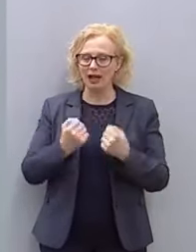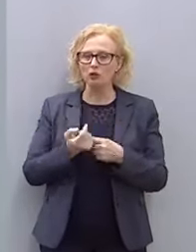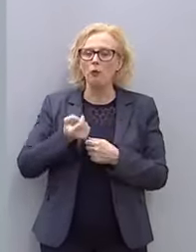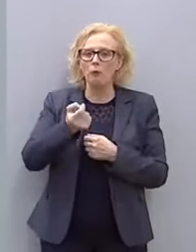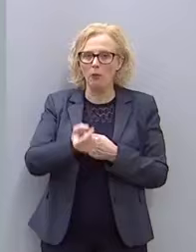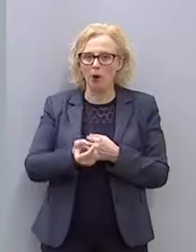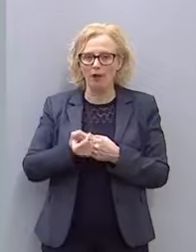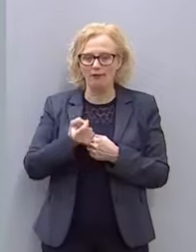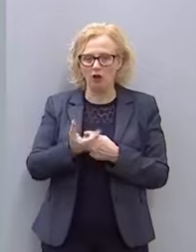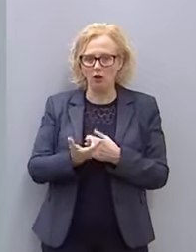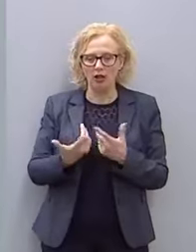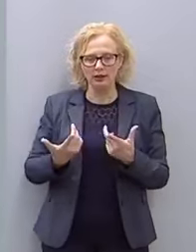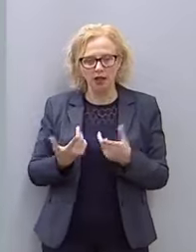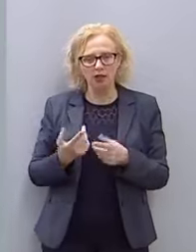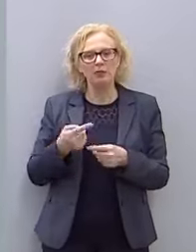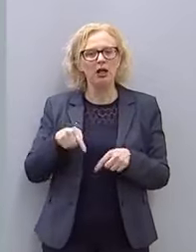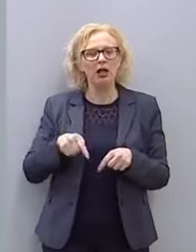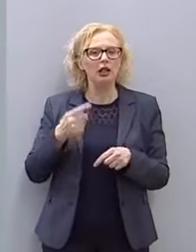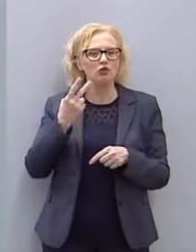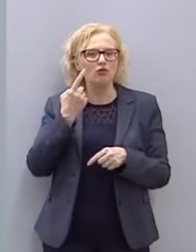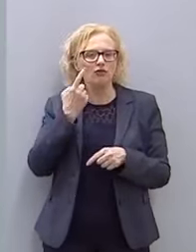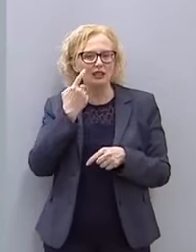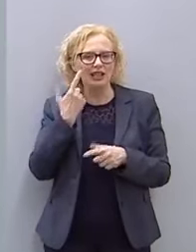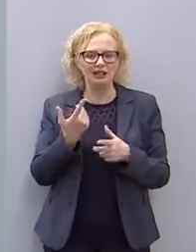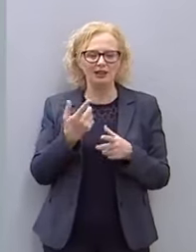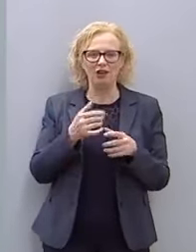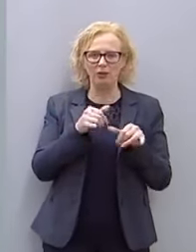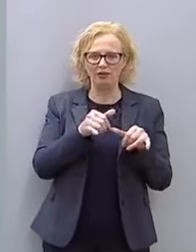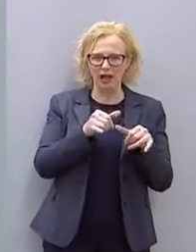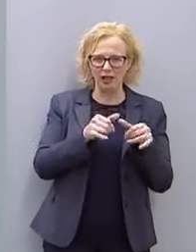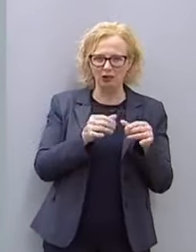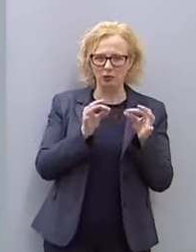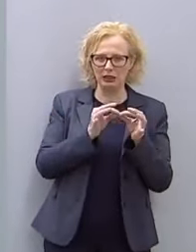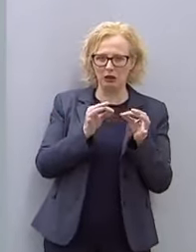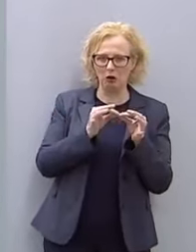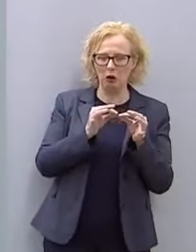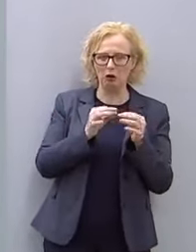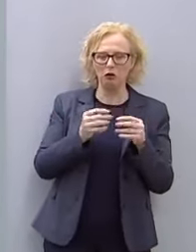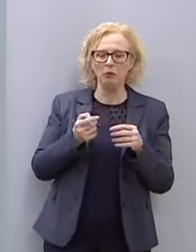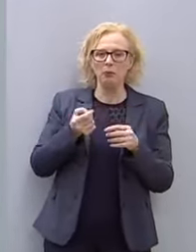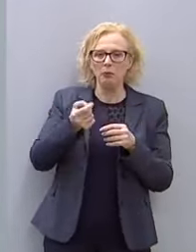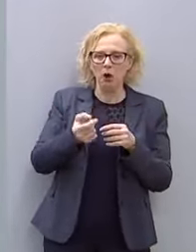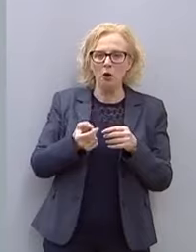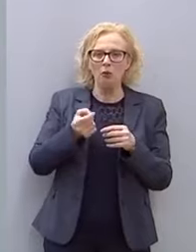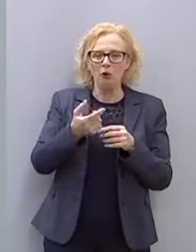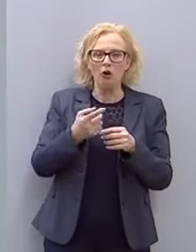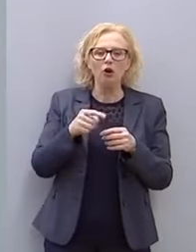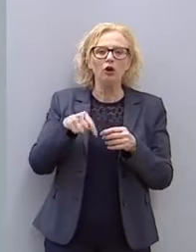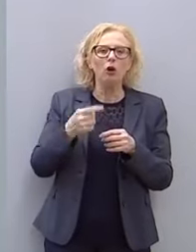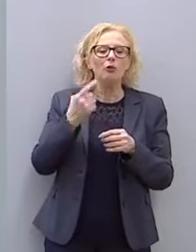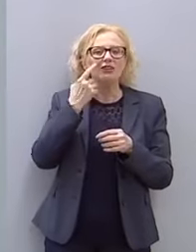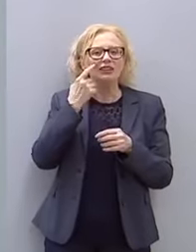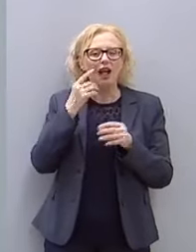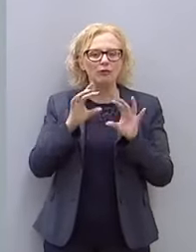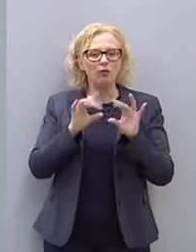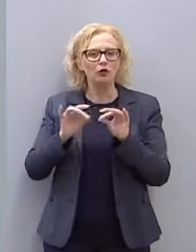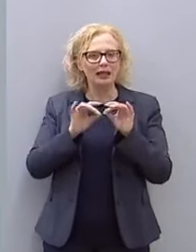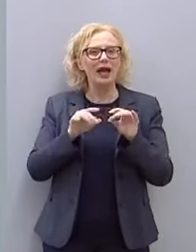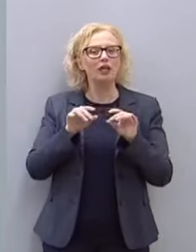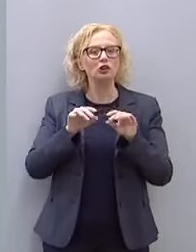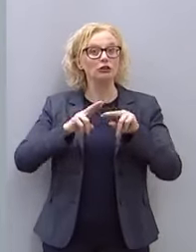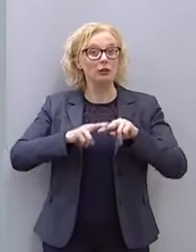vedete sono e con il vento piano piano stiamo facendo alcune mosse poi lo si dovranno fare a fronte di una dimostra realizzazione del contagio anche con la